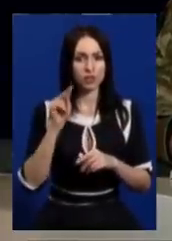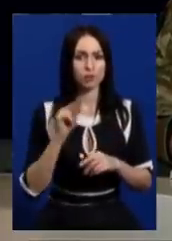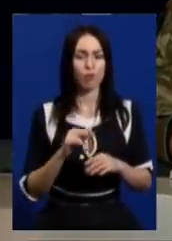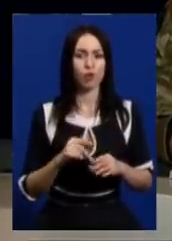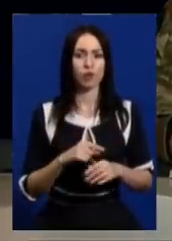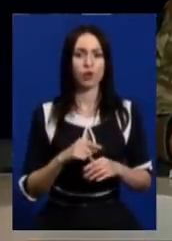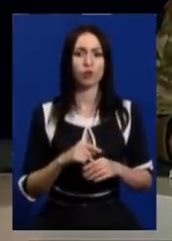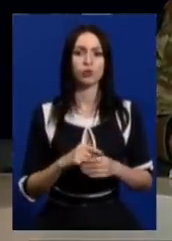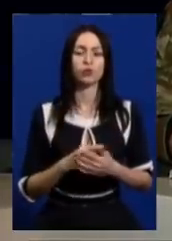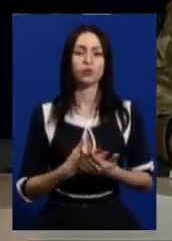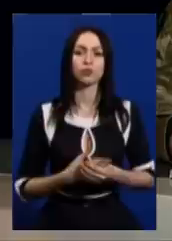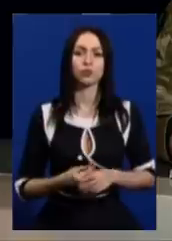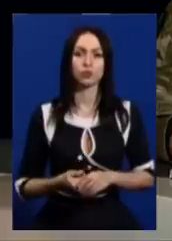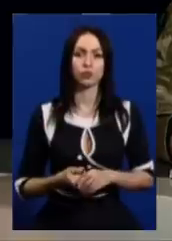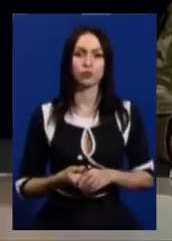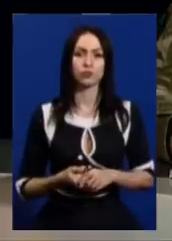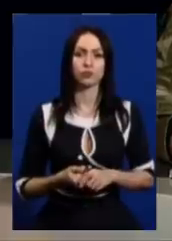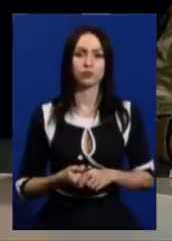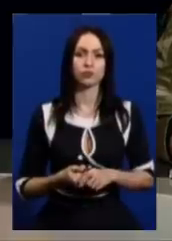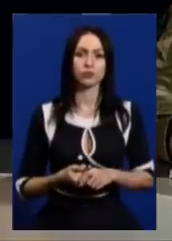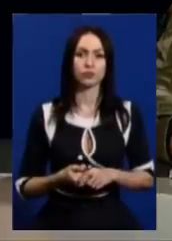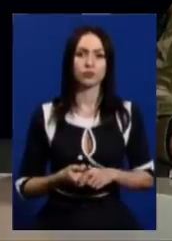Ну, смотрите, опять-таки,